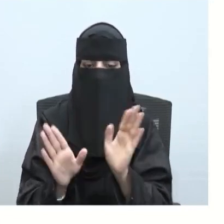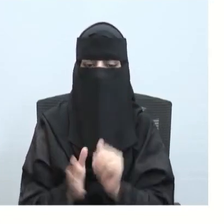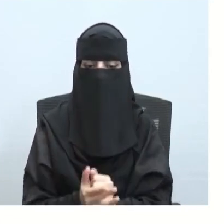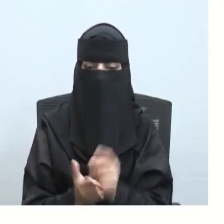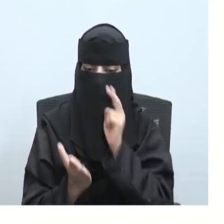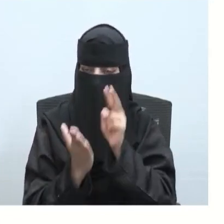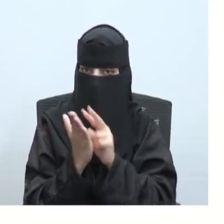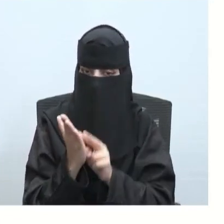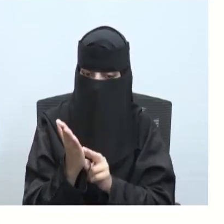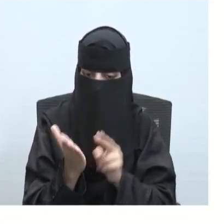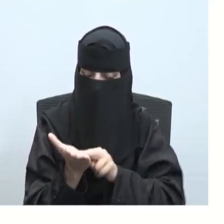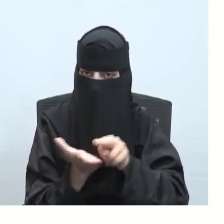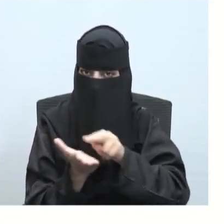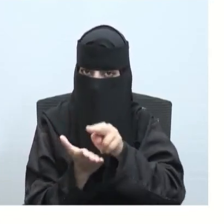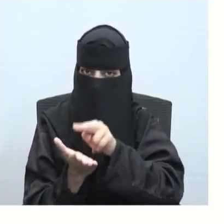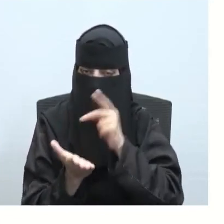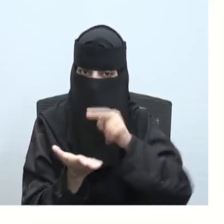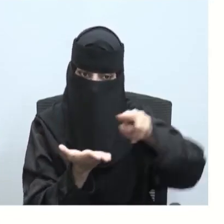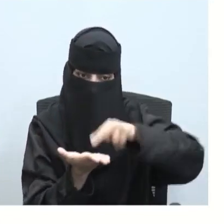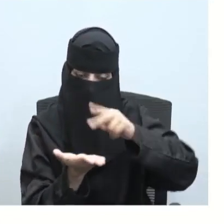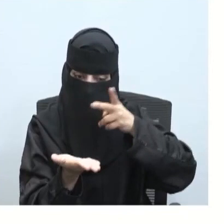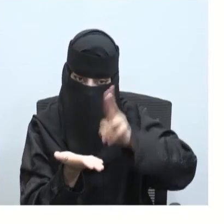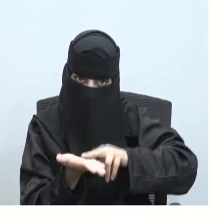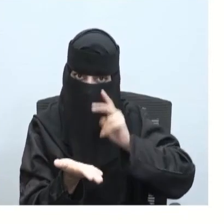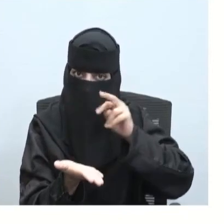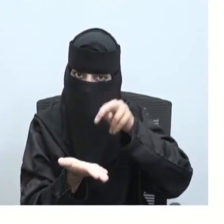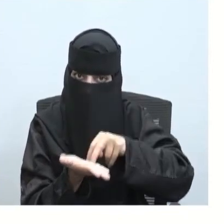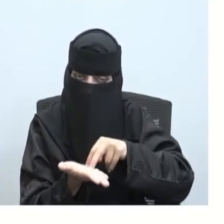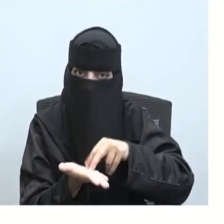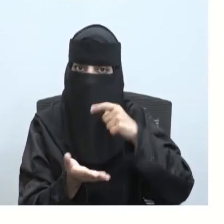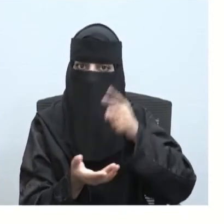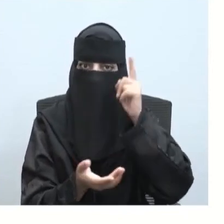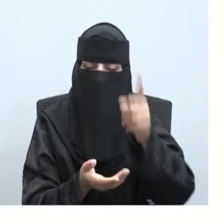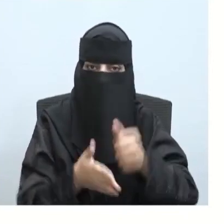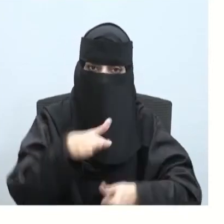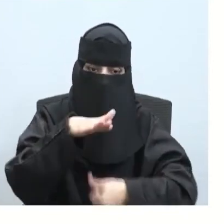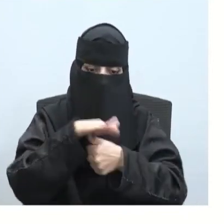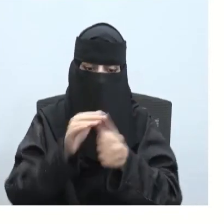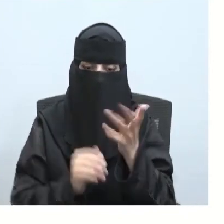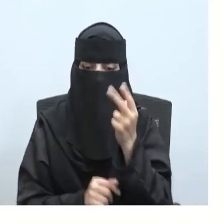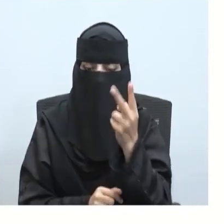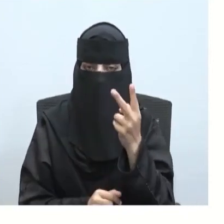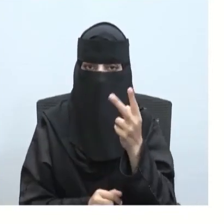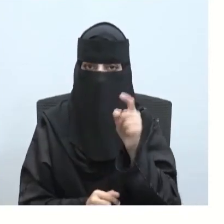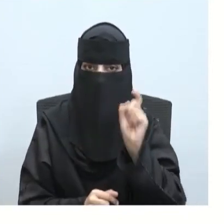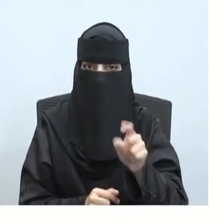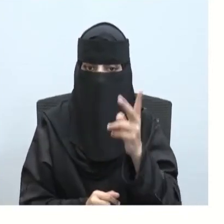سيقرأ الوكلاء أي رسائل قد تلقوها ويعيدوها إلى وحدة المتحكم الرئيس المين